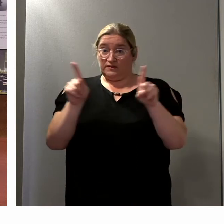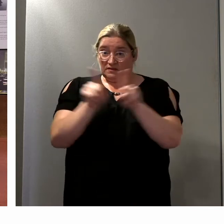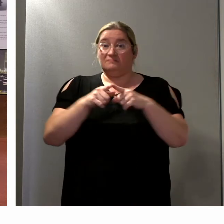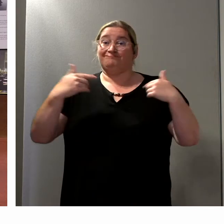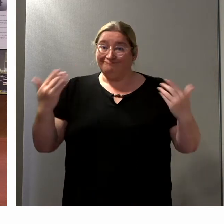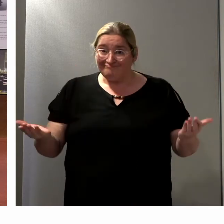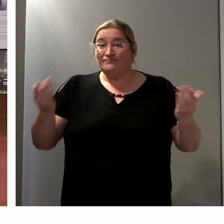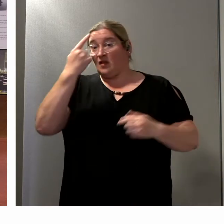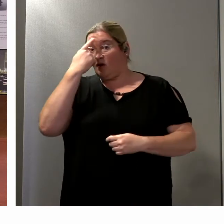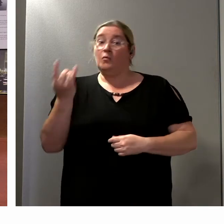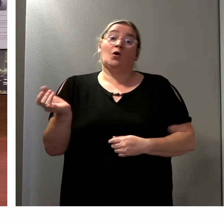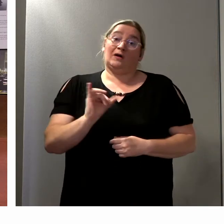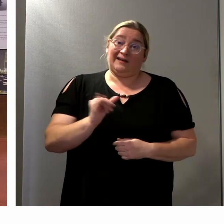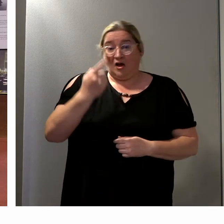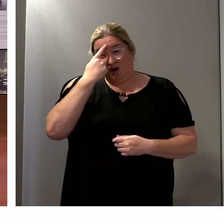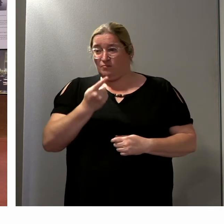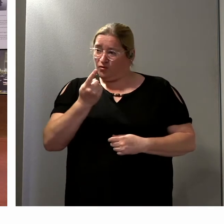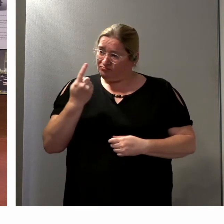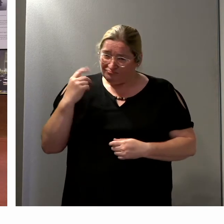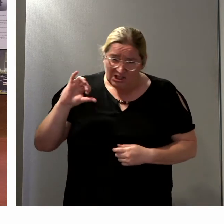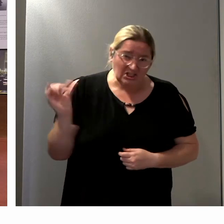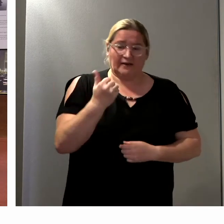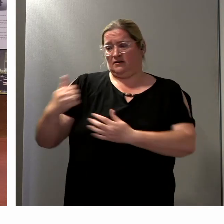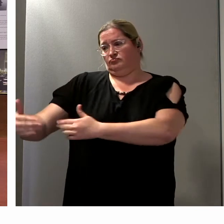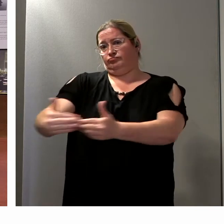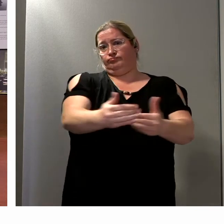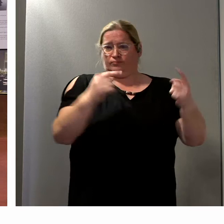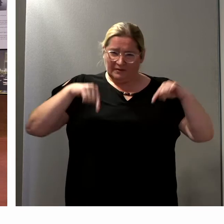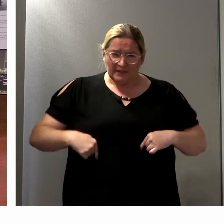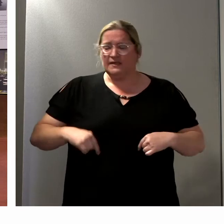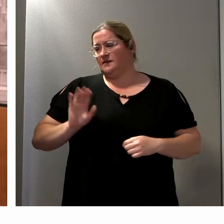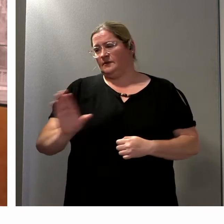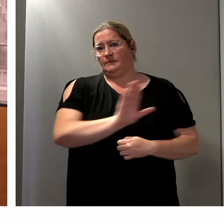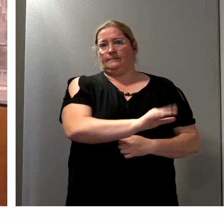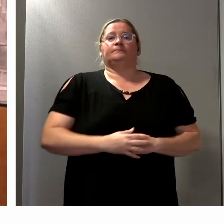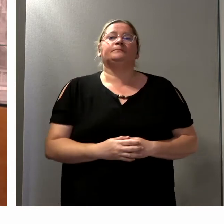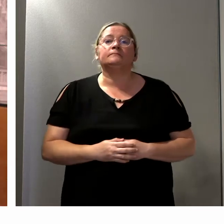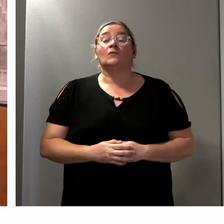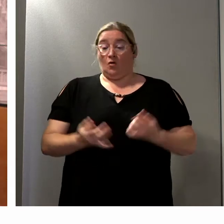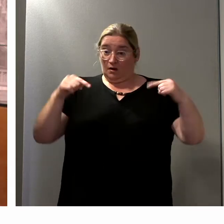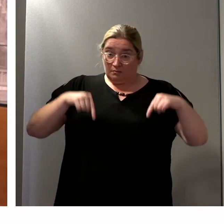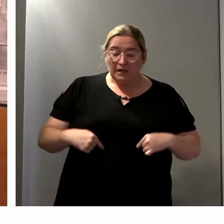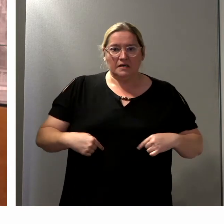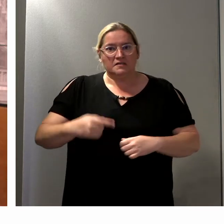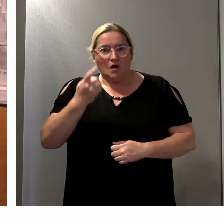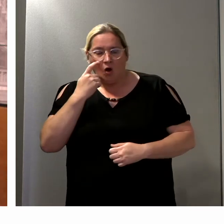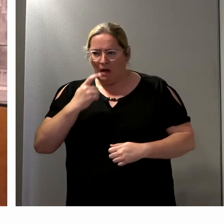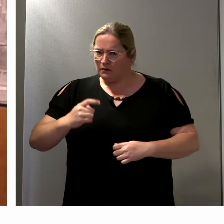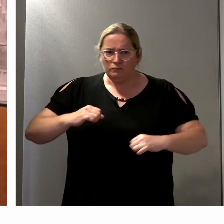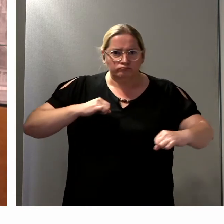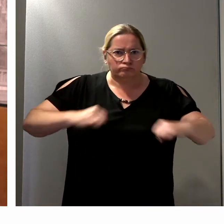accessible pour leur environnement à eux. Donc la mobilisation interministérielle est importante. On les réunit de manière